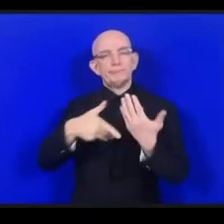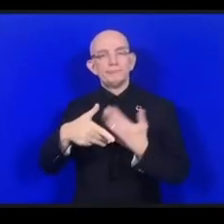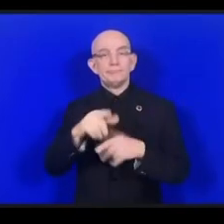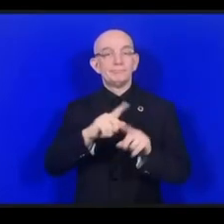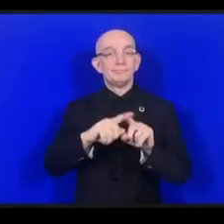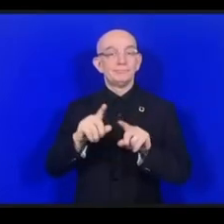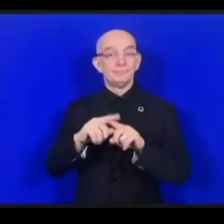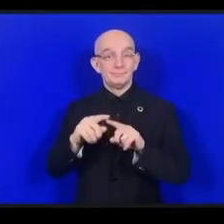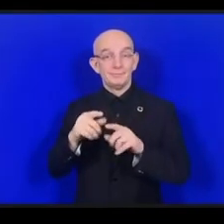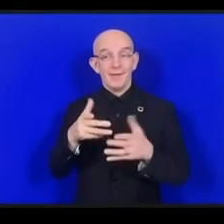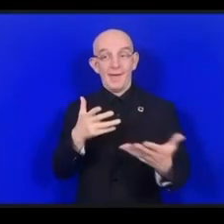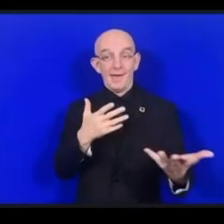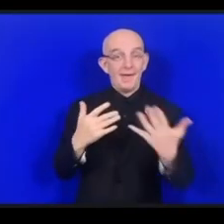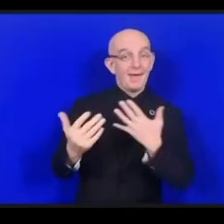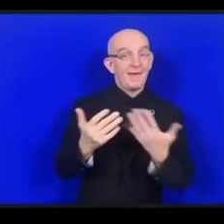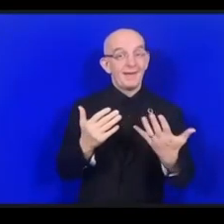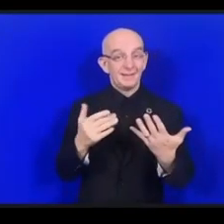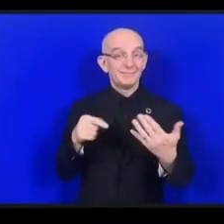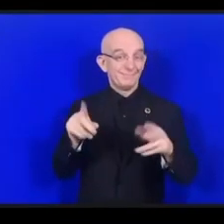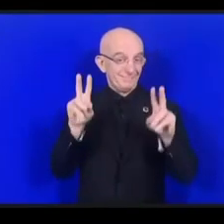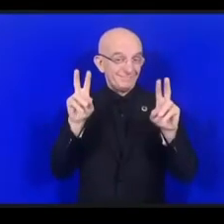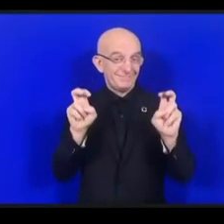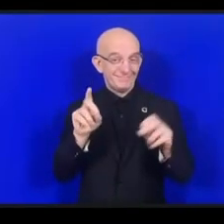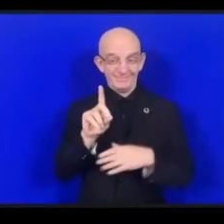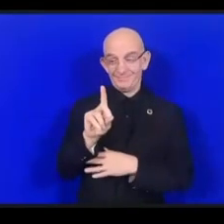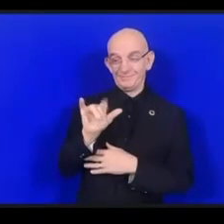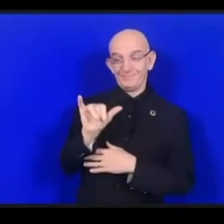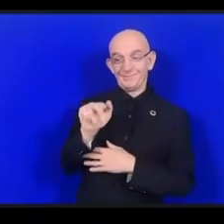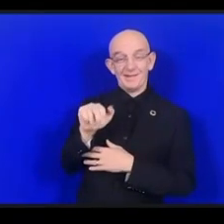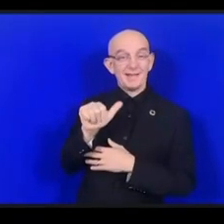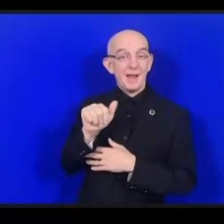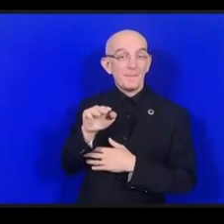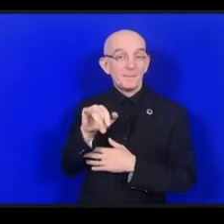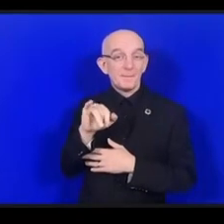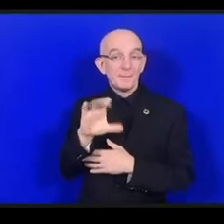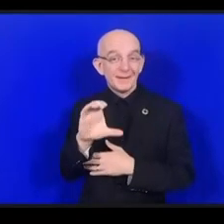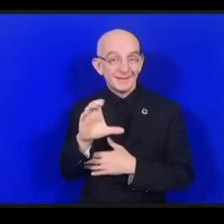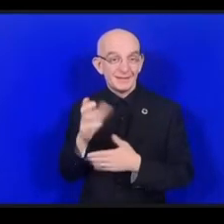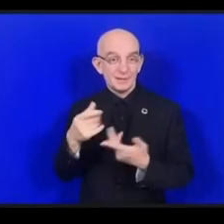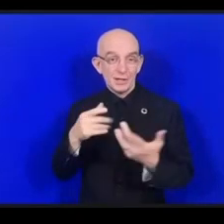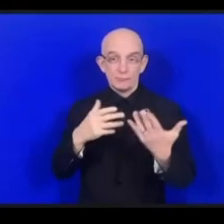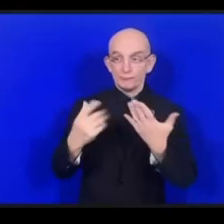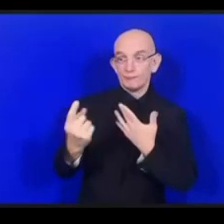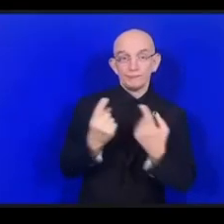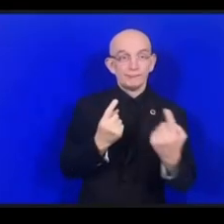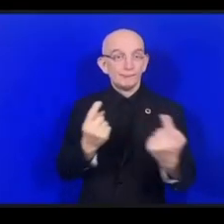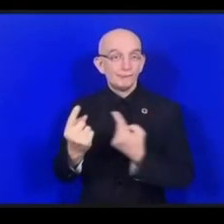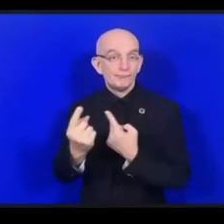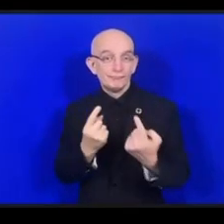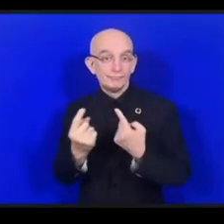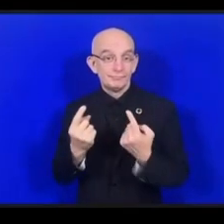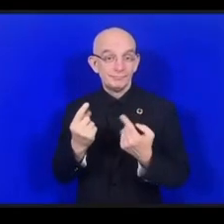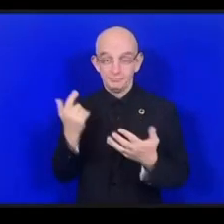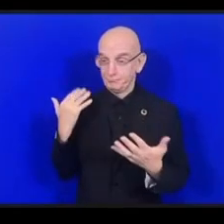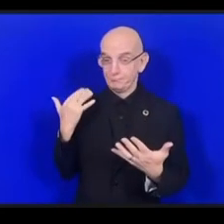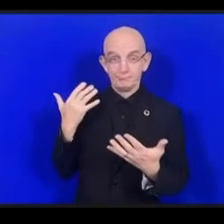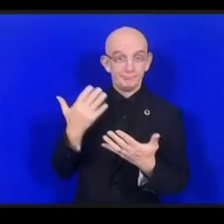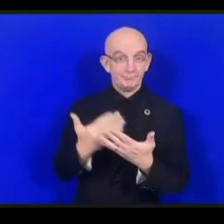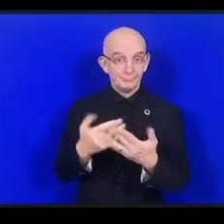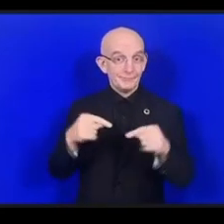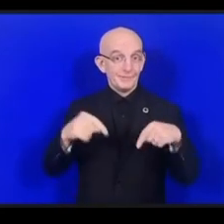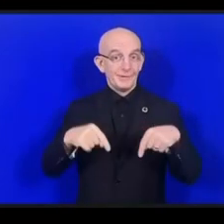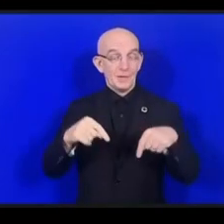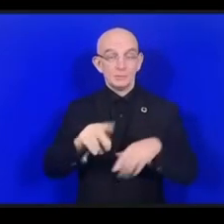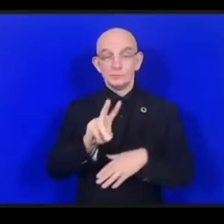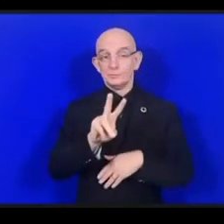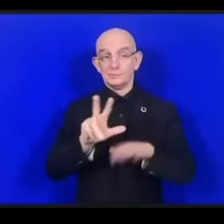现在一共有28个动态联盟。从去年开始呢，过去几年啊，我们就每个 DC